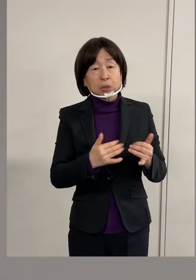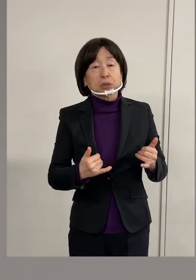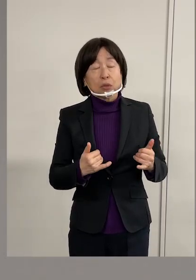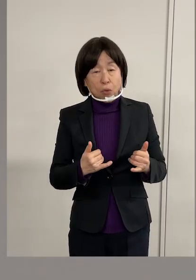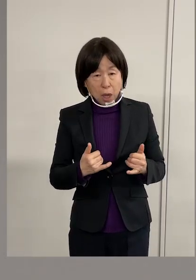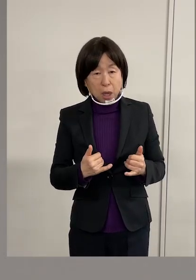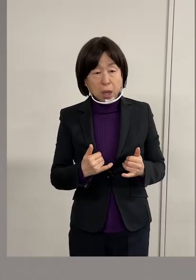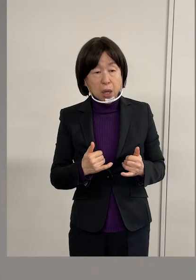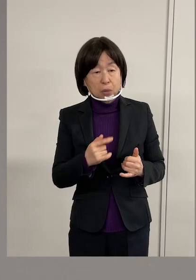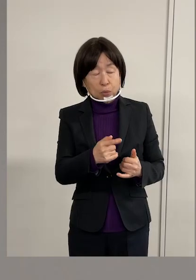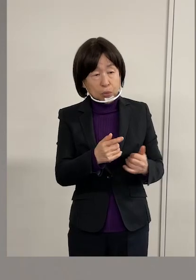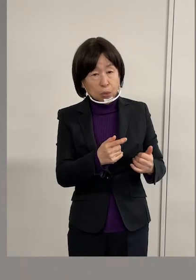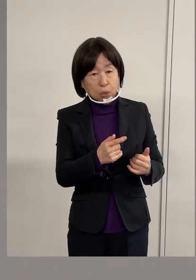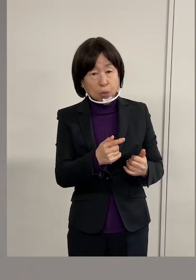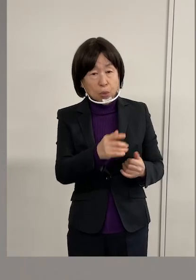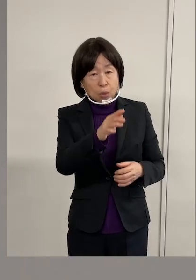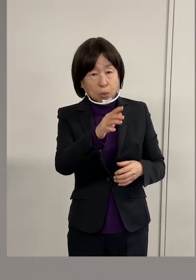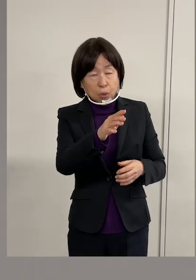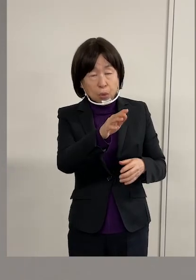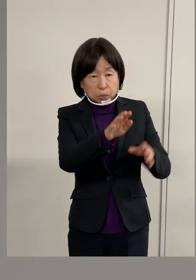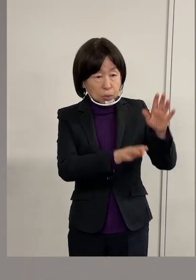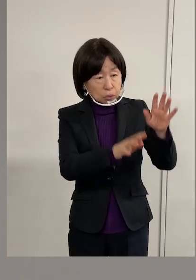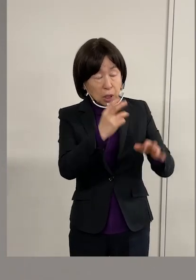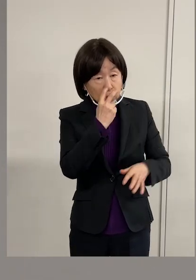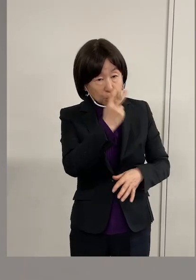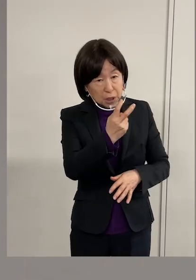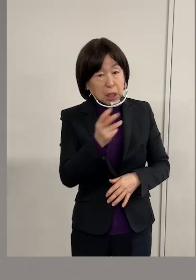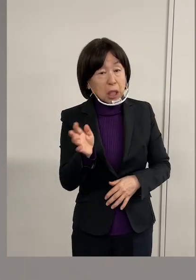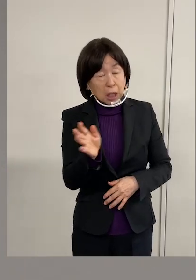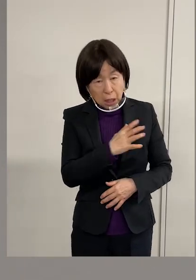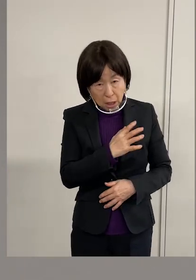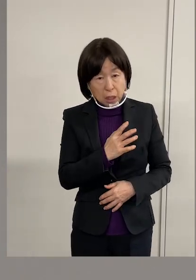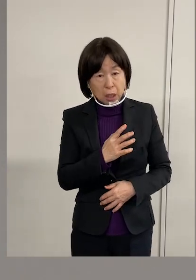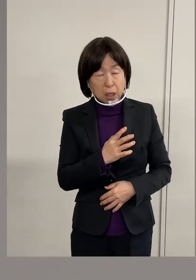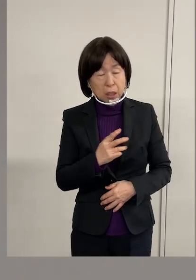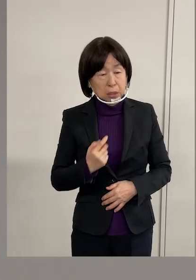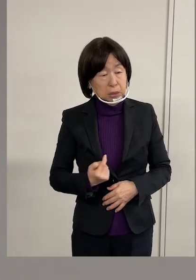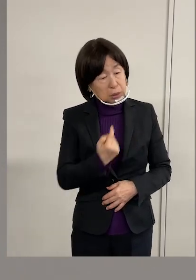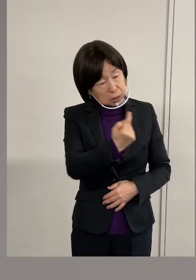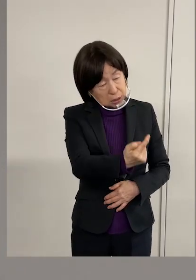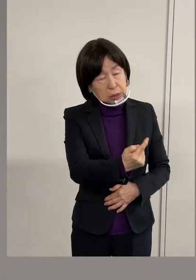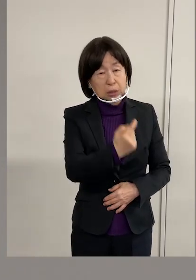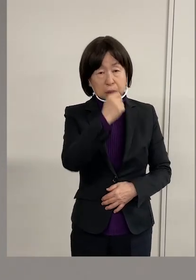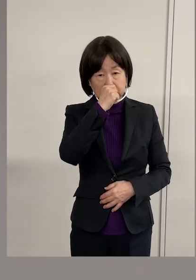覧になってですね、行動もしていただくことができるということでございます。